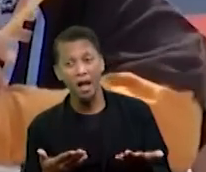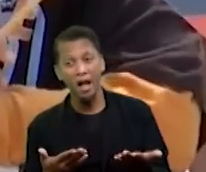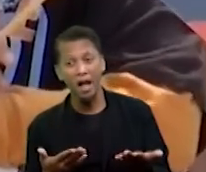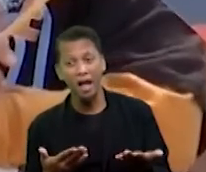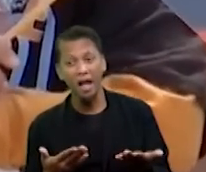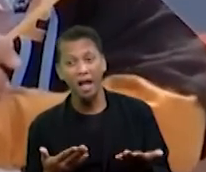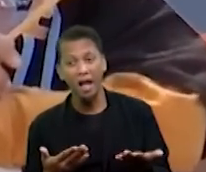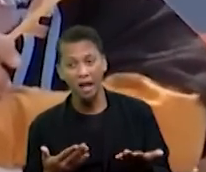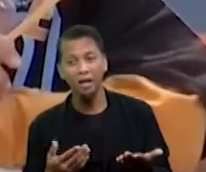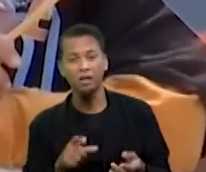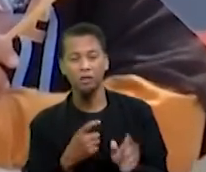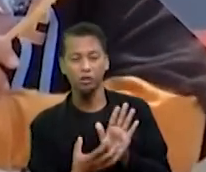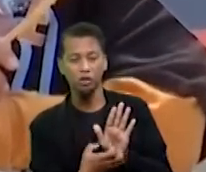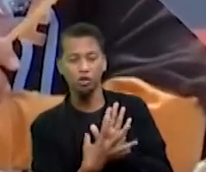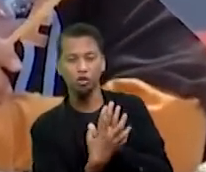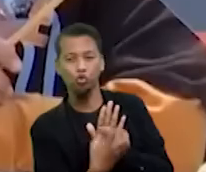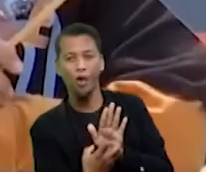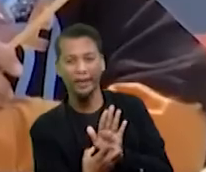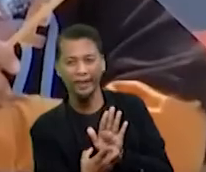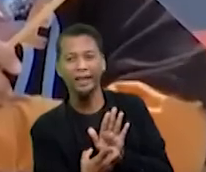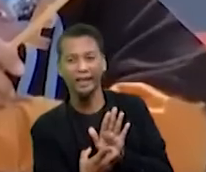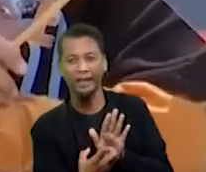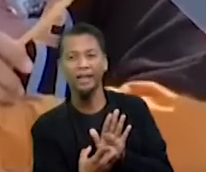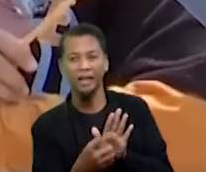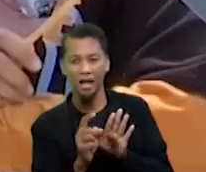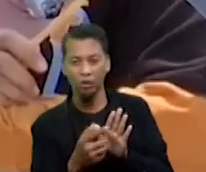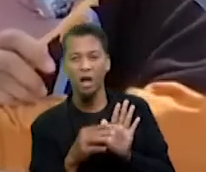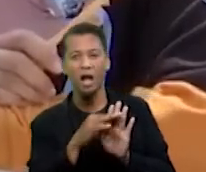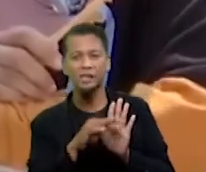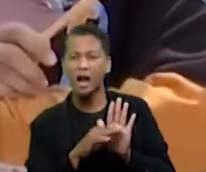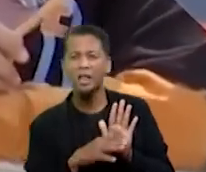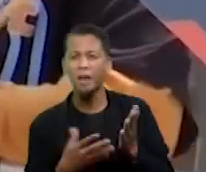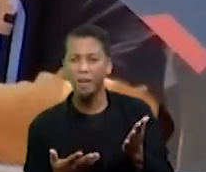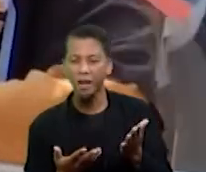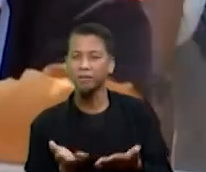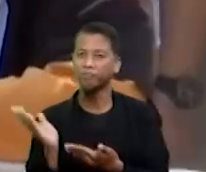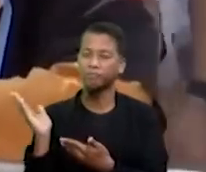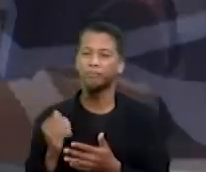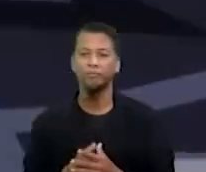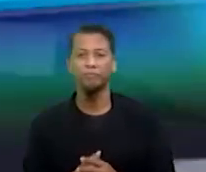juga menggunakan gelang khusus. Atas apa saja persyaratan yang harus dilalui, berikut liputannya untuk Anda.